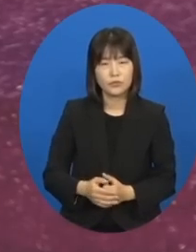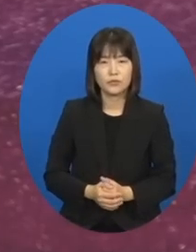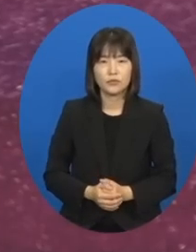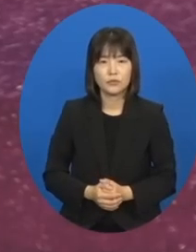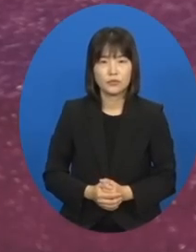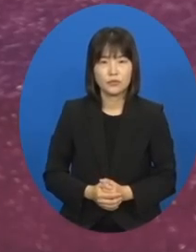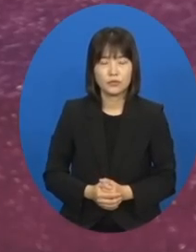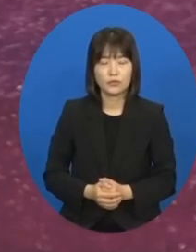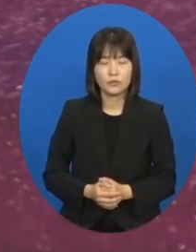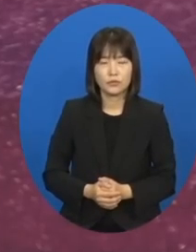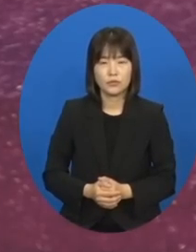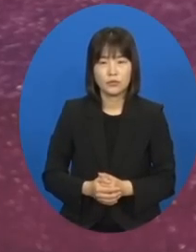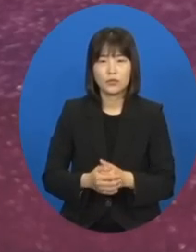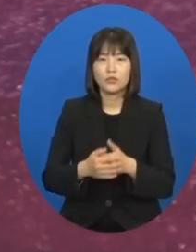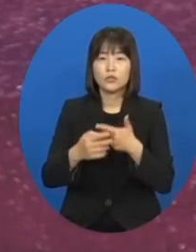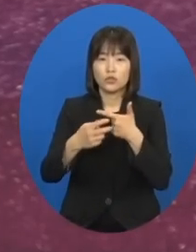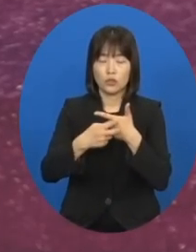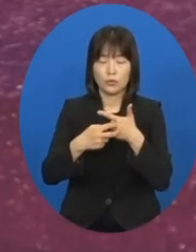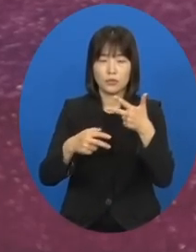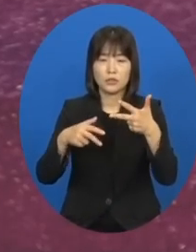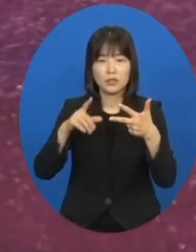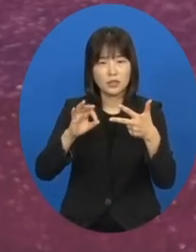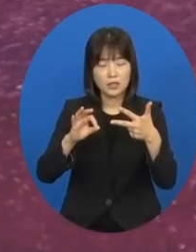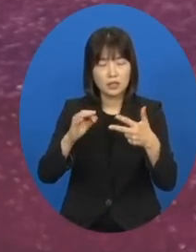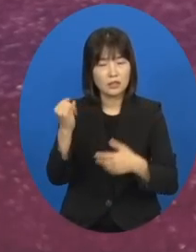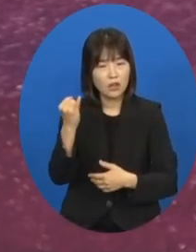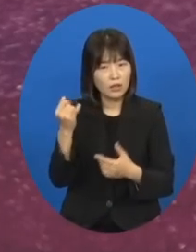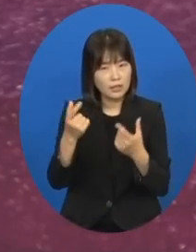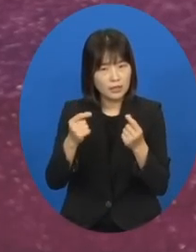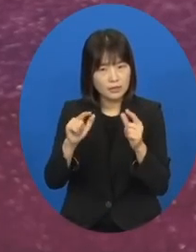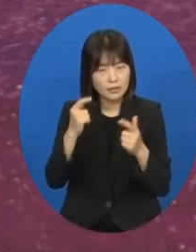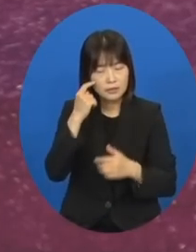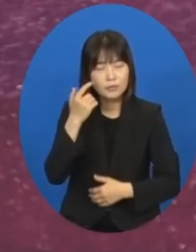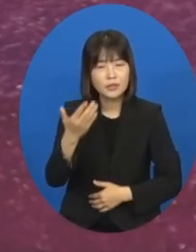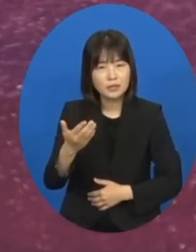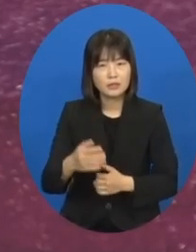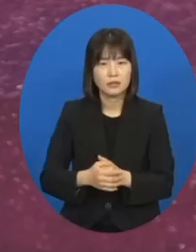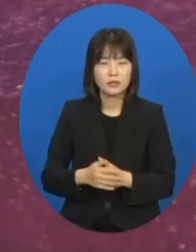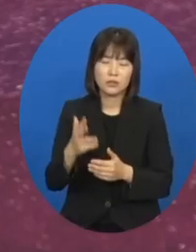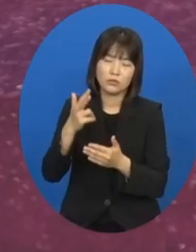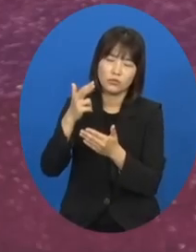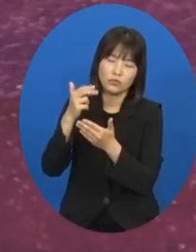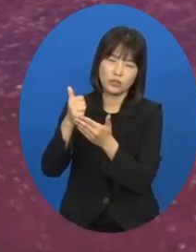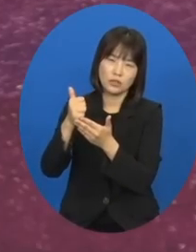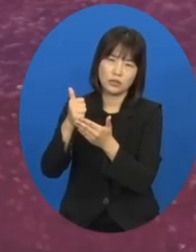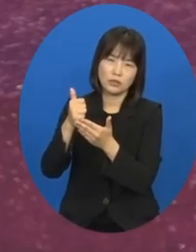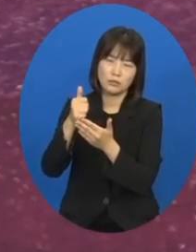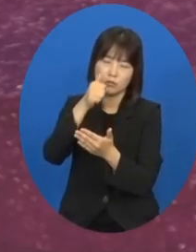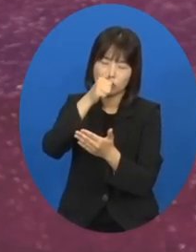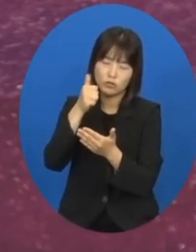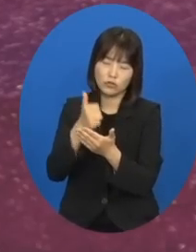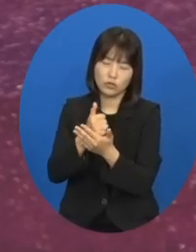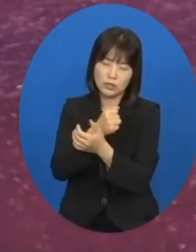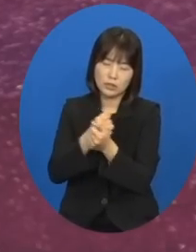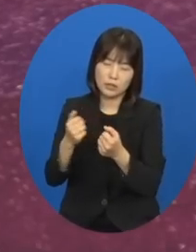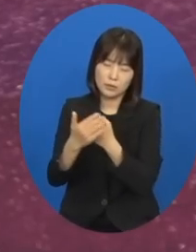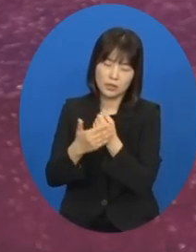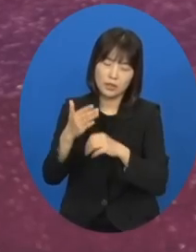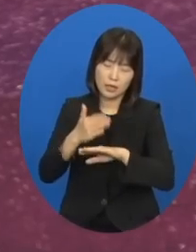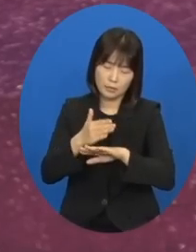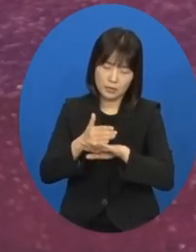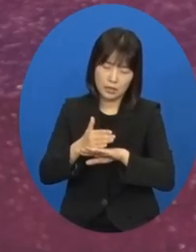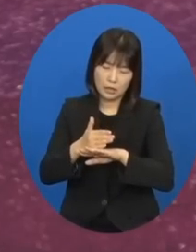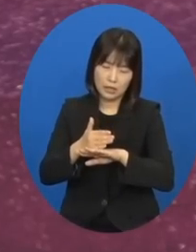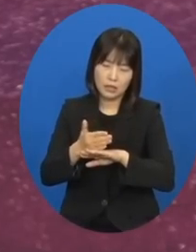그 누가복음 7장에 혹시 그 여인은 아닙니까 주님 너무나 주님의 그 죄 삶의 은혜에 감사합니다